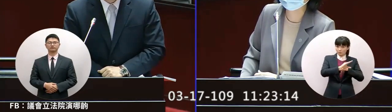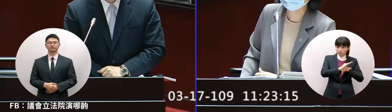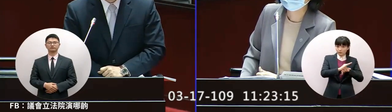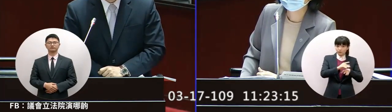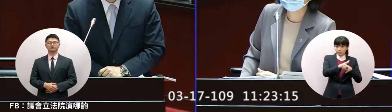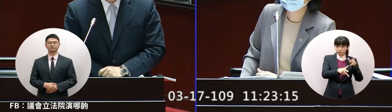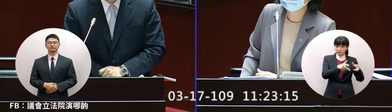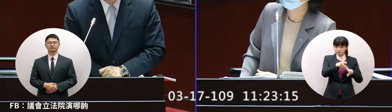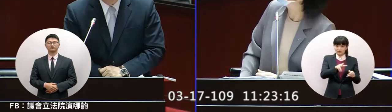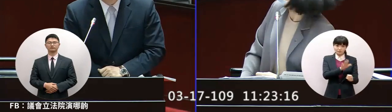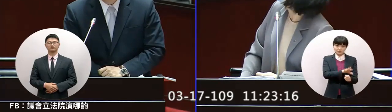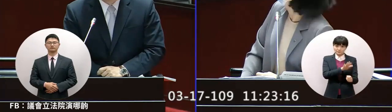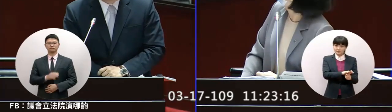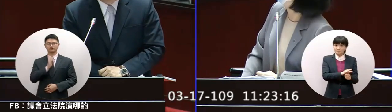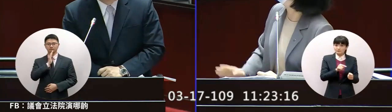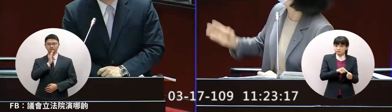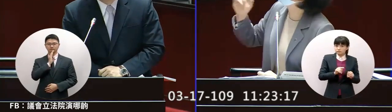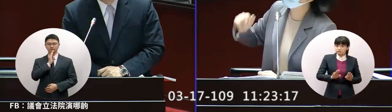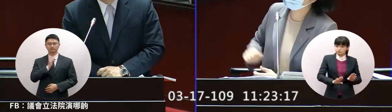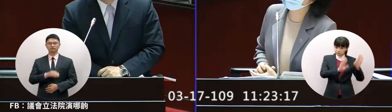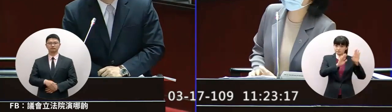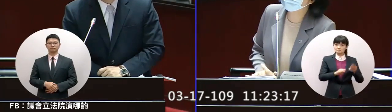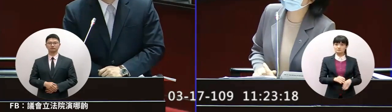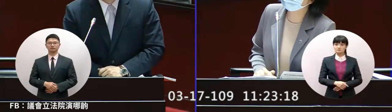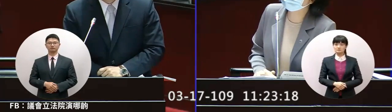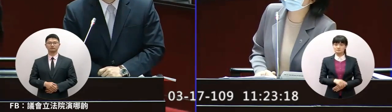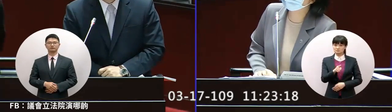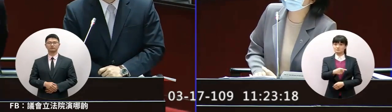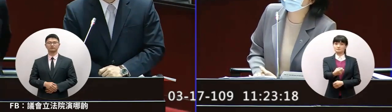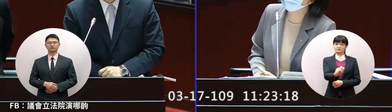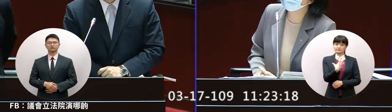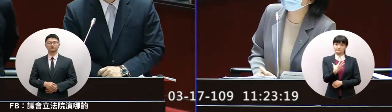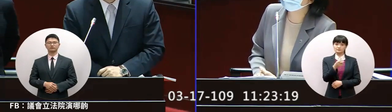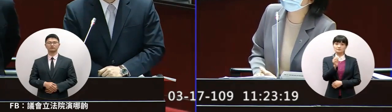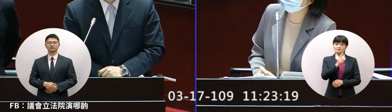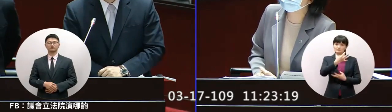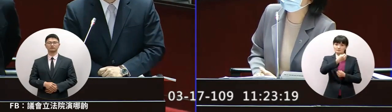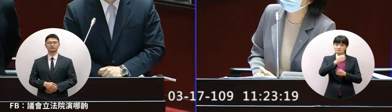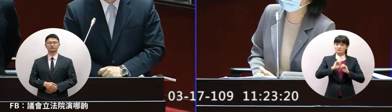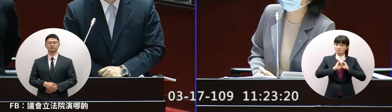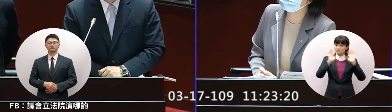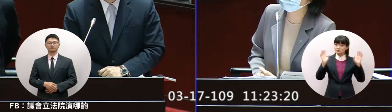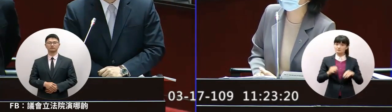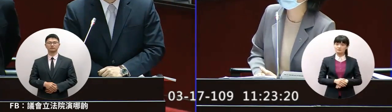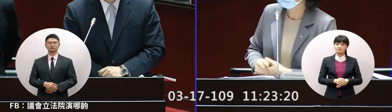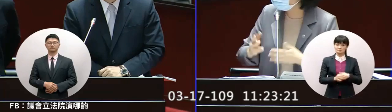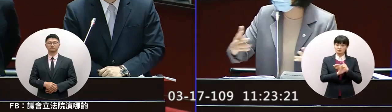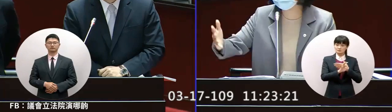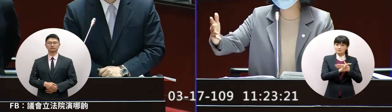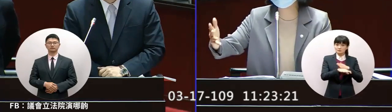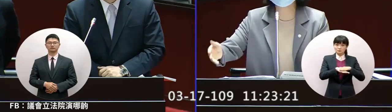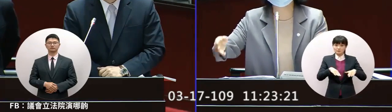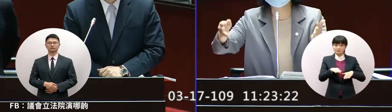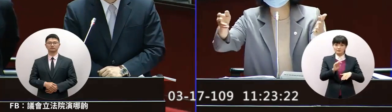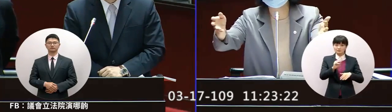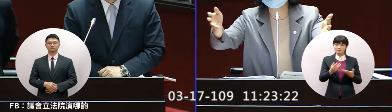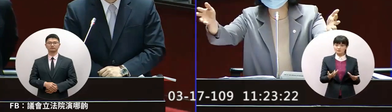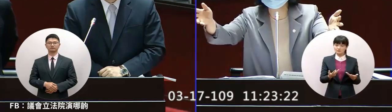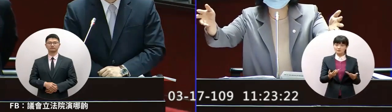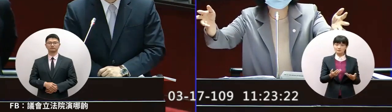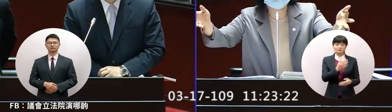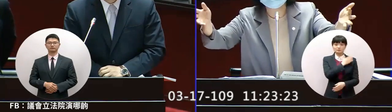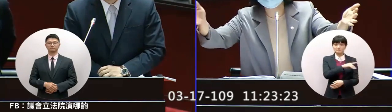市呢。 是。 没啦，安娜女士，你告诉我什么时候可以公布测试的平等结果？首批，不管